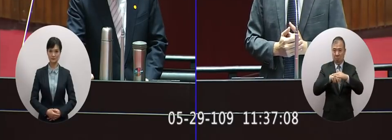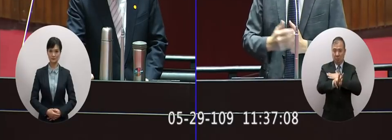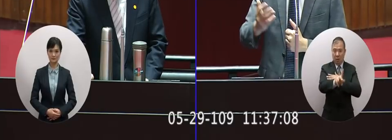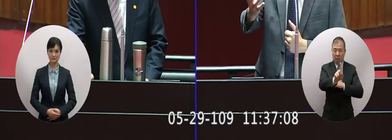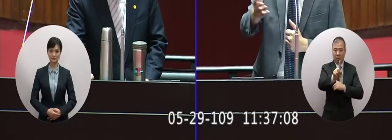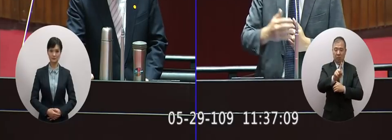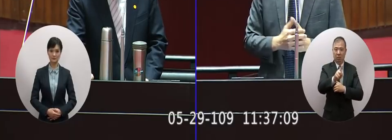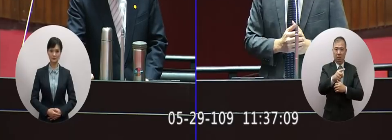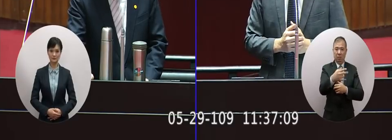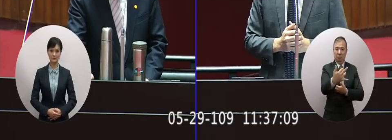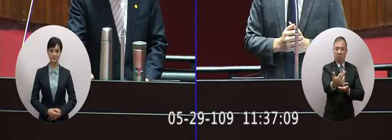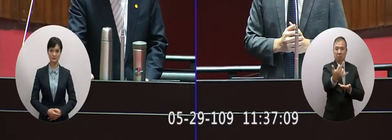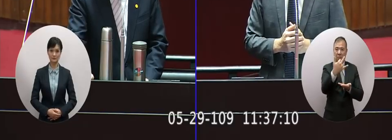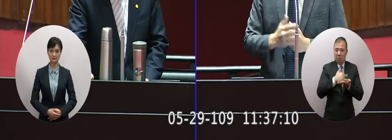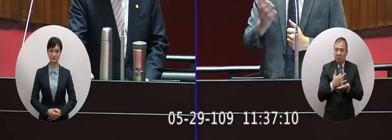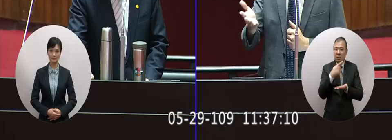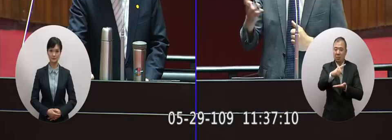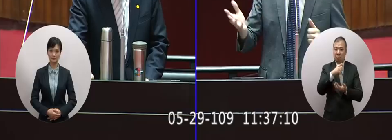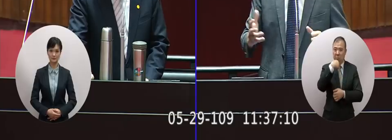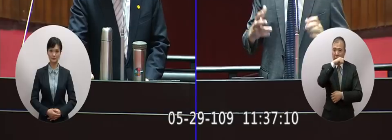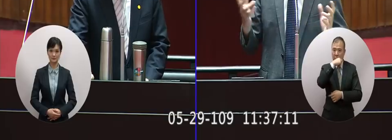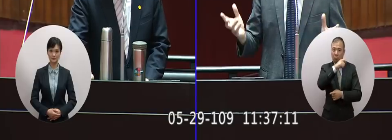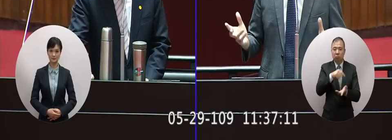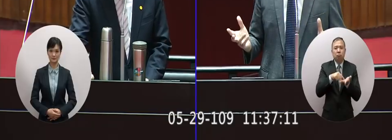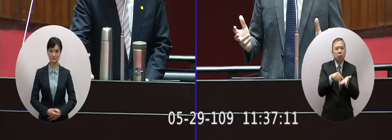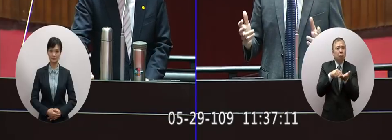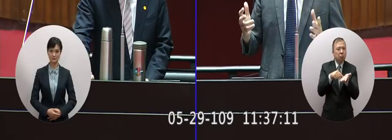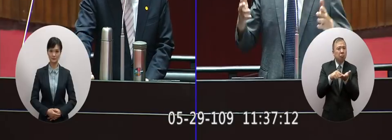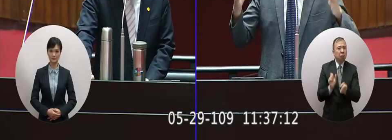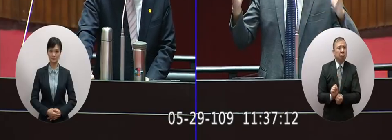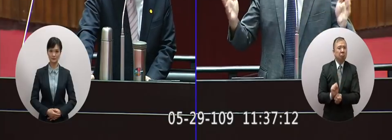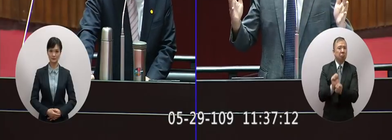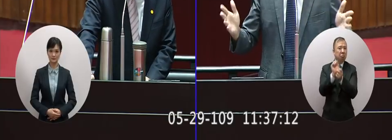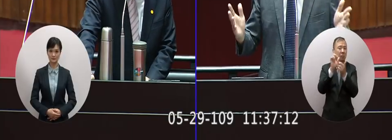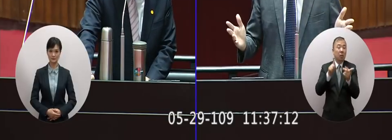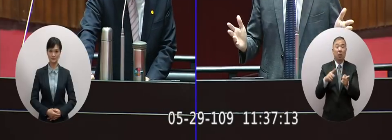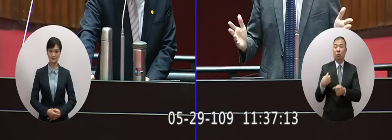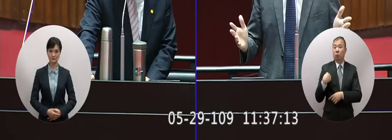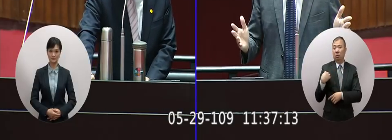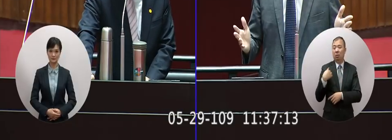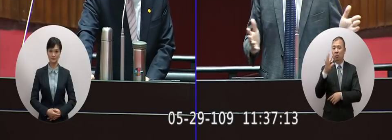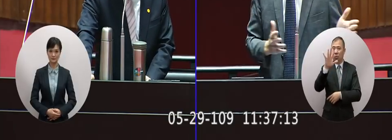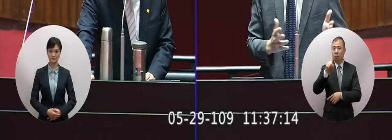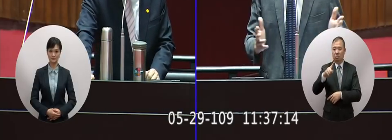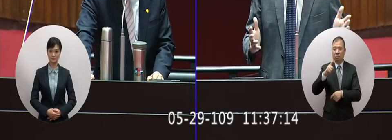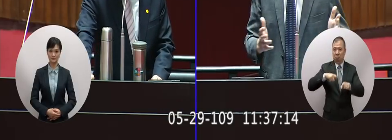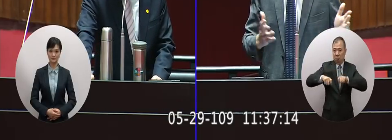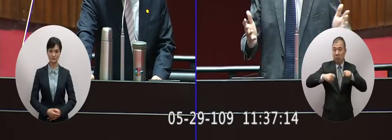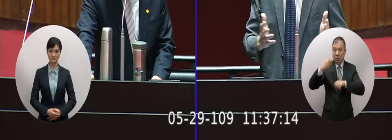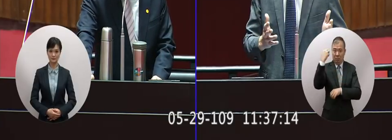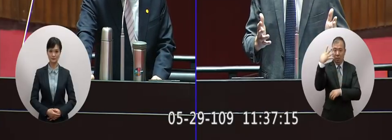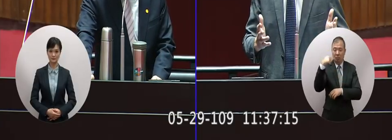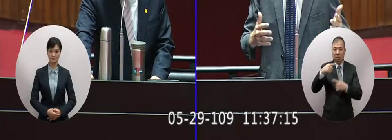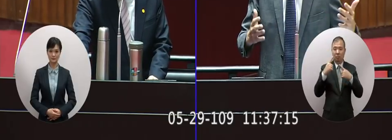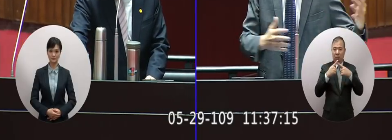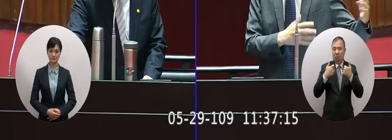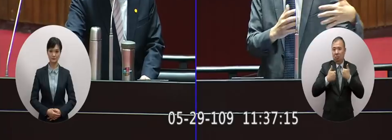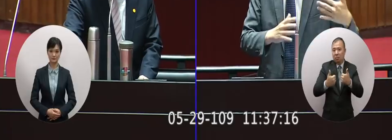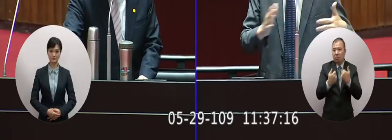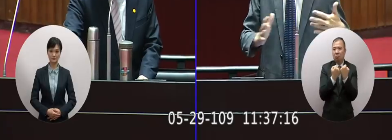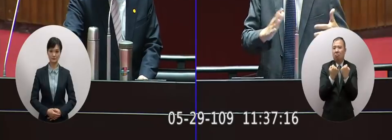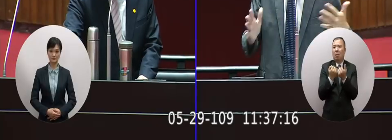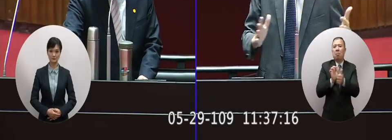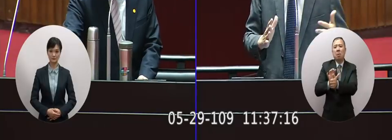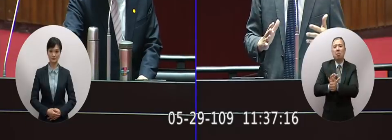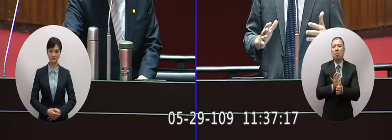现，好，那当然我想，主委昨天其实也谈的，好，有新的这个人道方案出来，今天行政院 其实